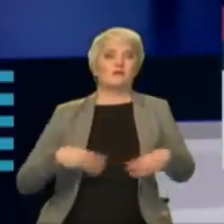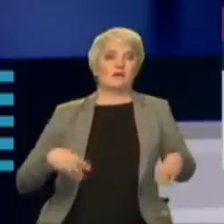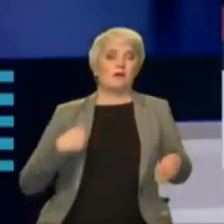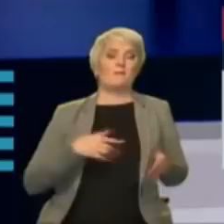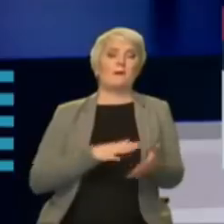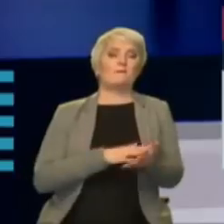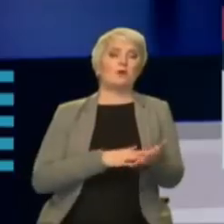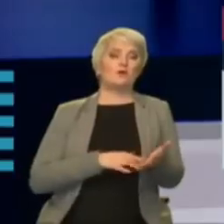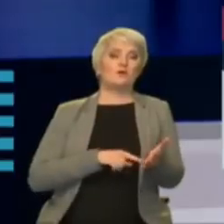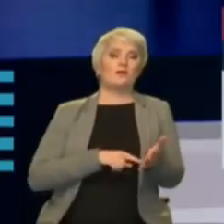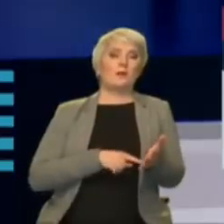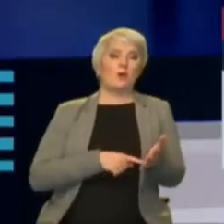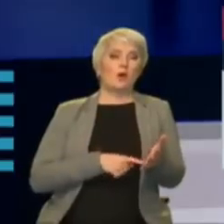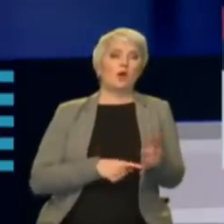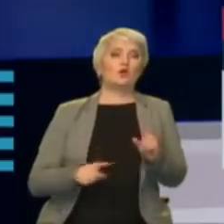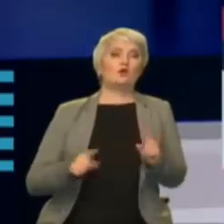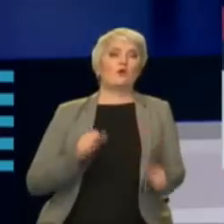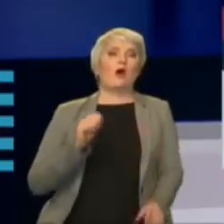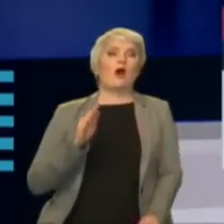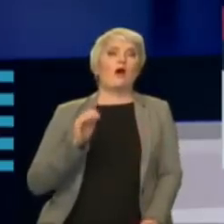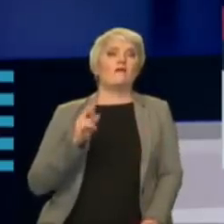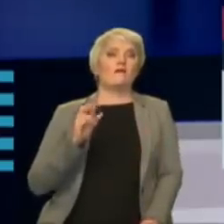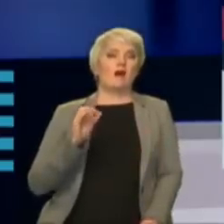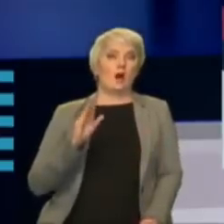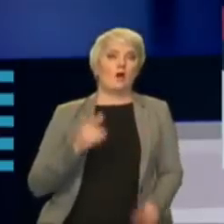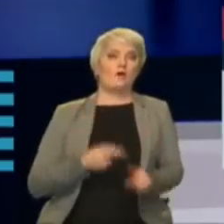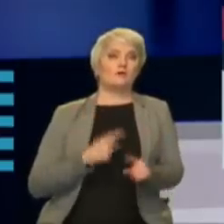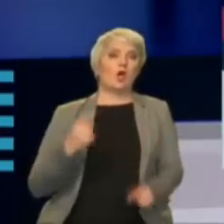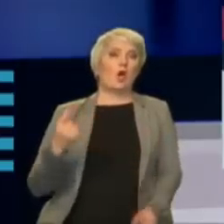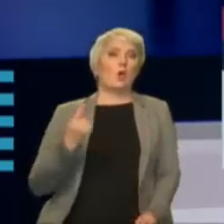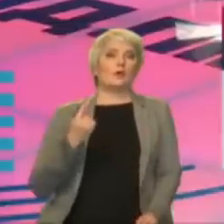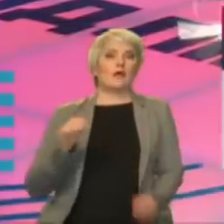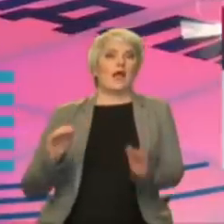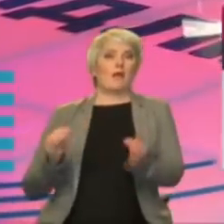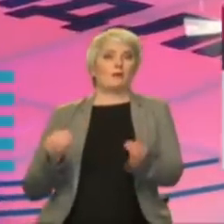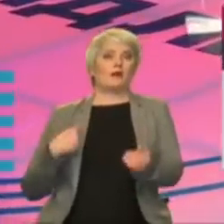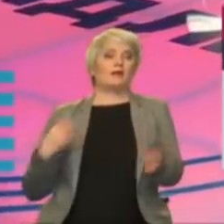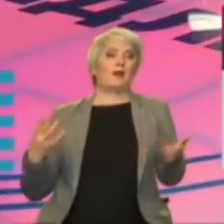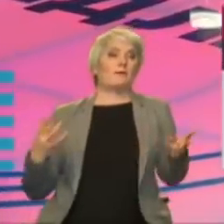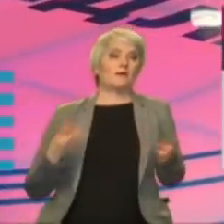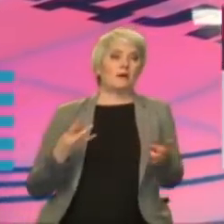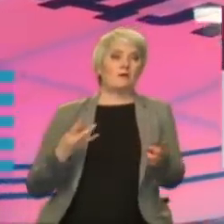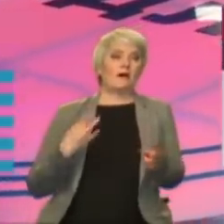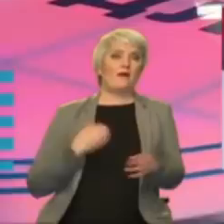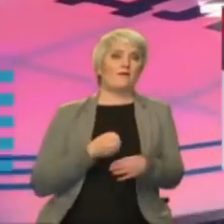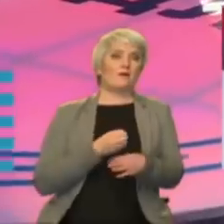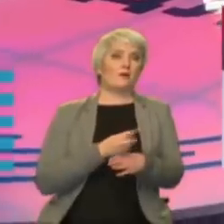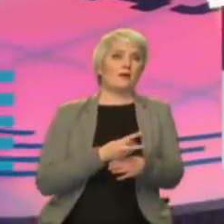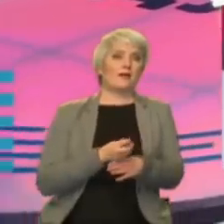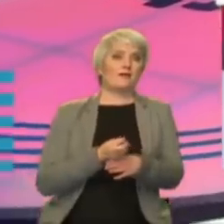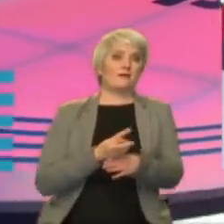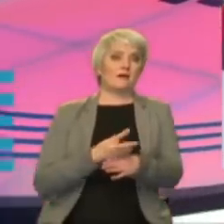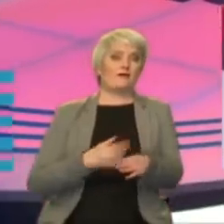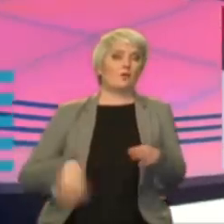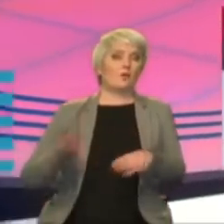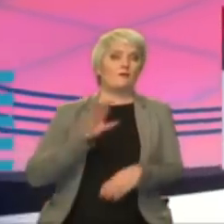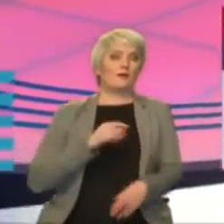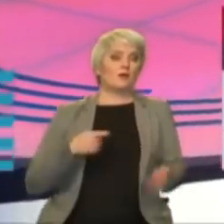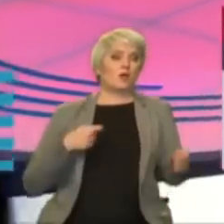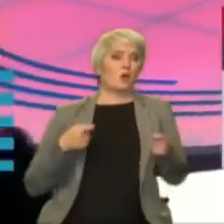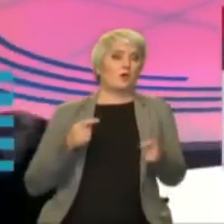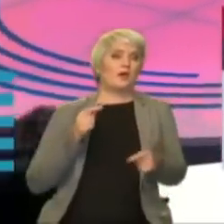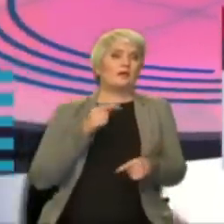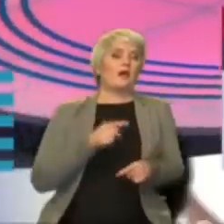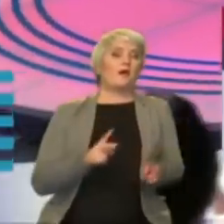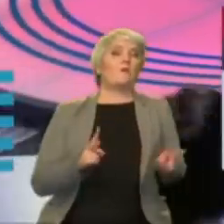продовжуємо наполягати на тому, що Аваков – це один епізод, а нам треба відправляти в відставку весь уряд, тому що там